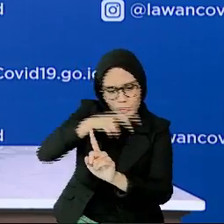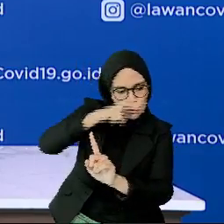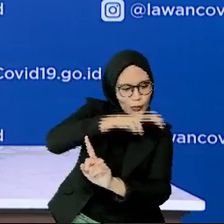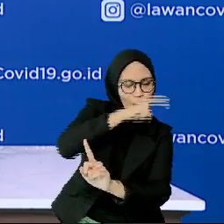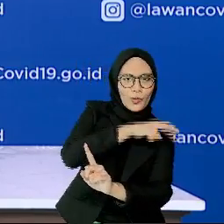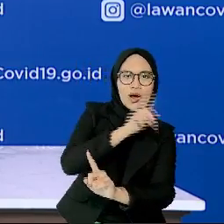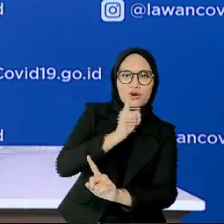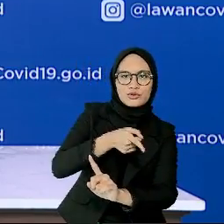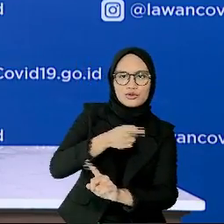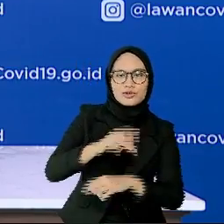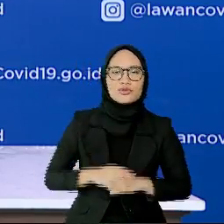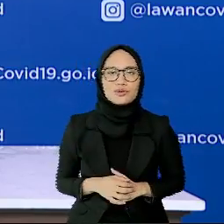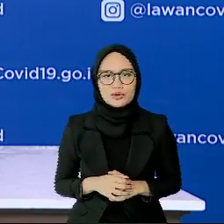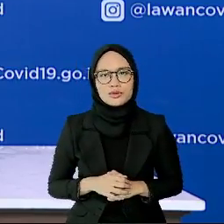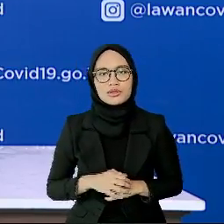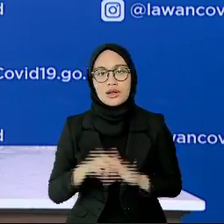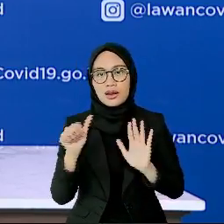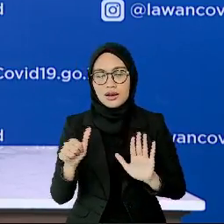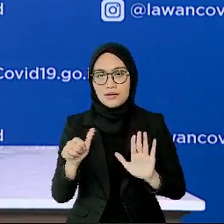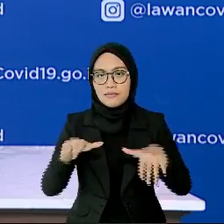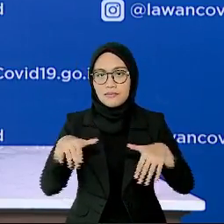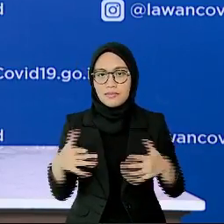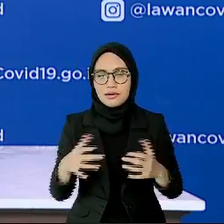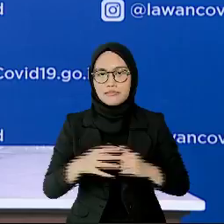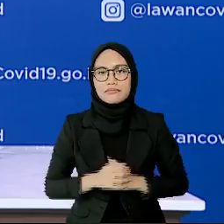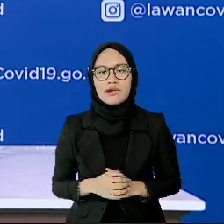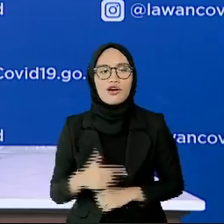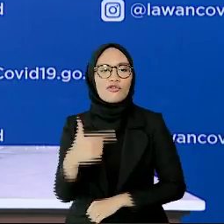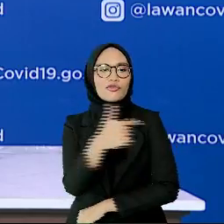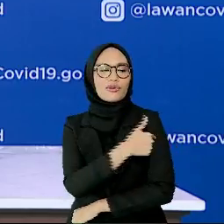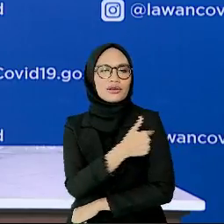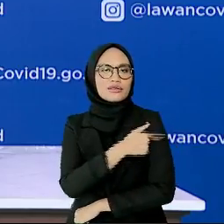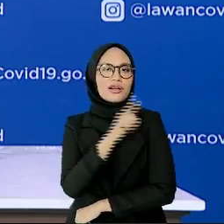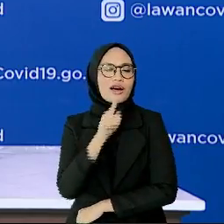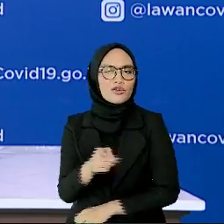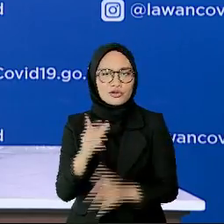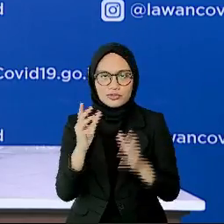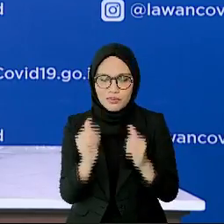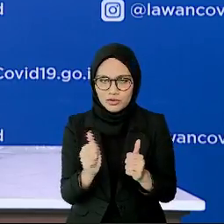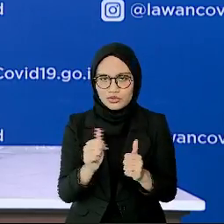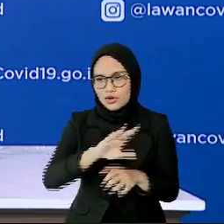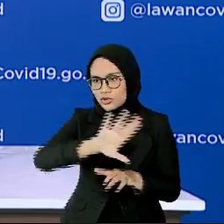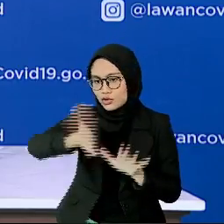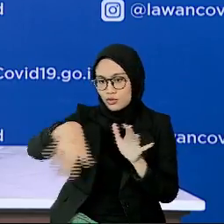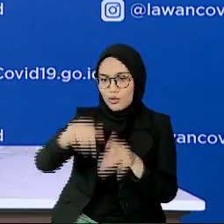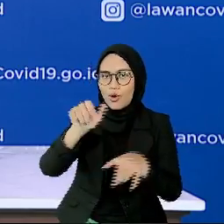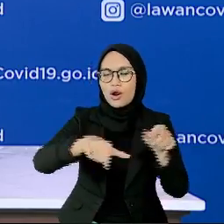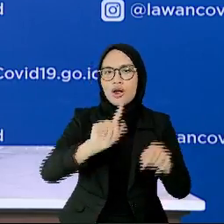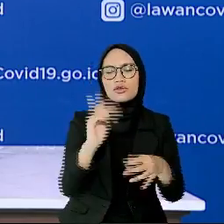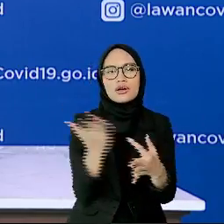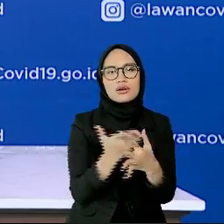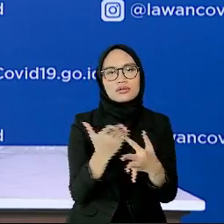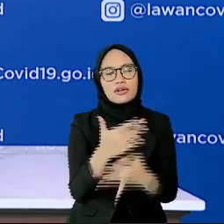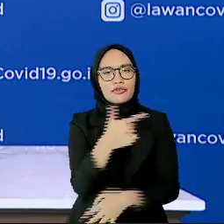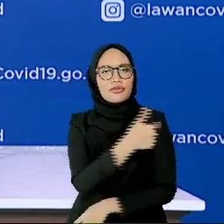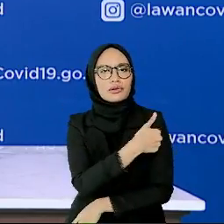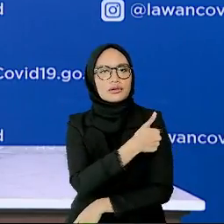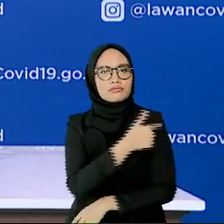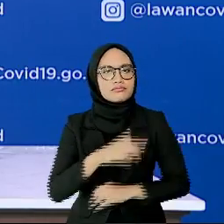adalah pemerintah daerah memastikan cakupan vaksinasi terpenuhi. Terakhir, saya ingin